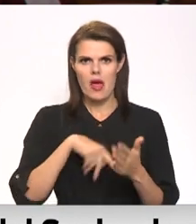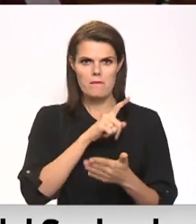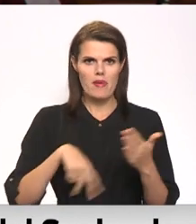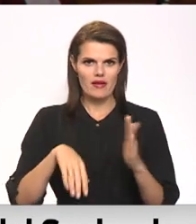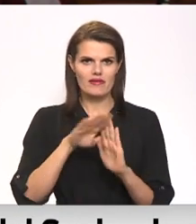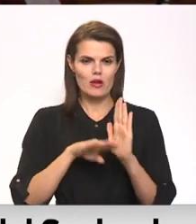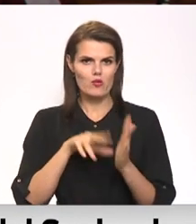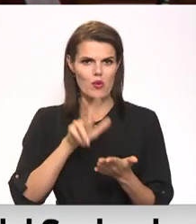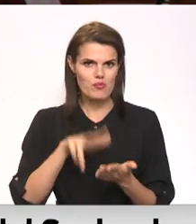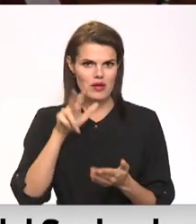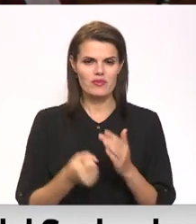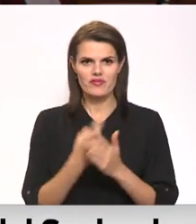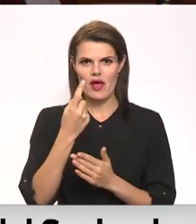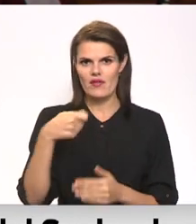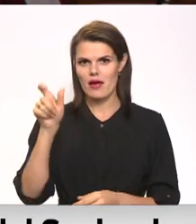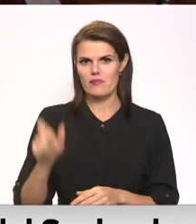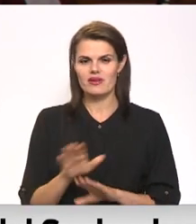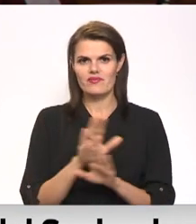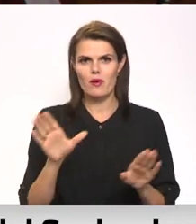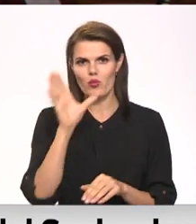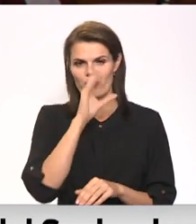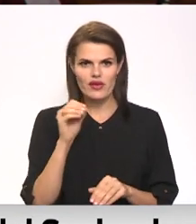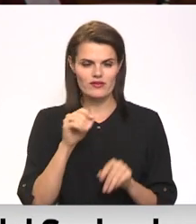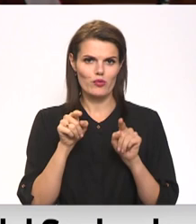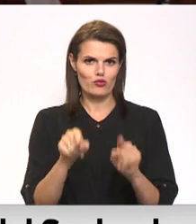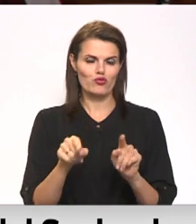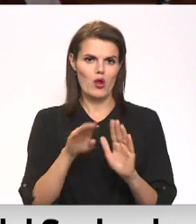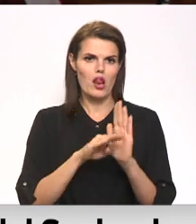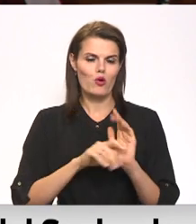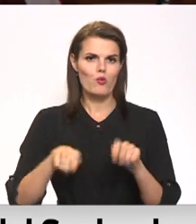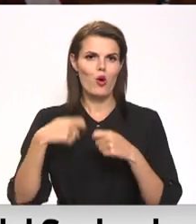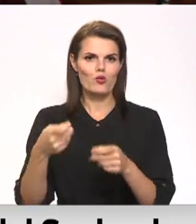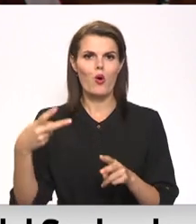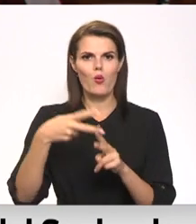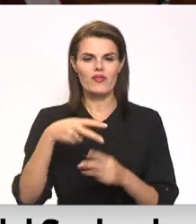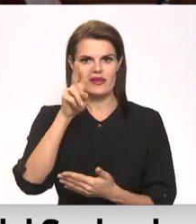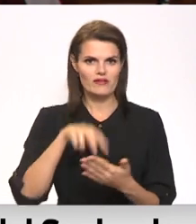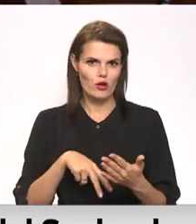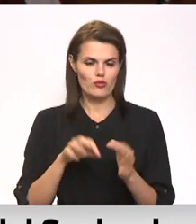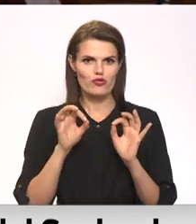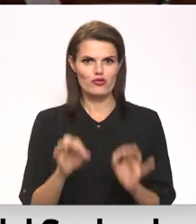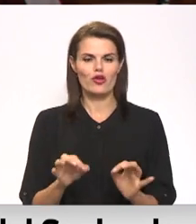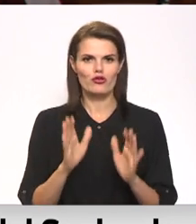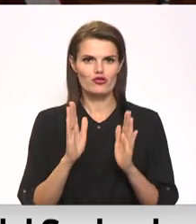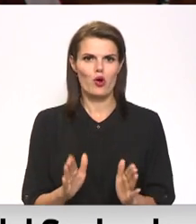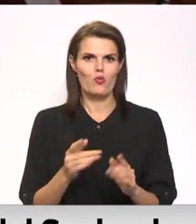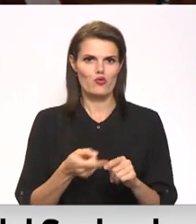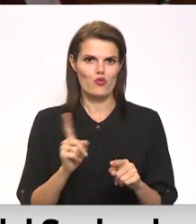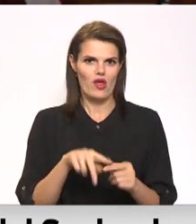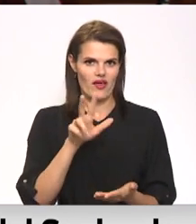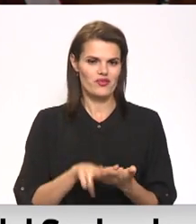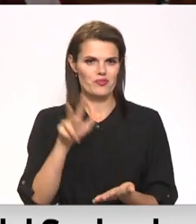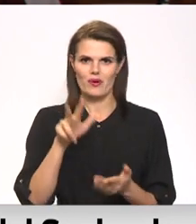otrajā lasījumā, tad prezidentam nebūtu pat iespējas viņu nodot otrreizējā caurlūkošanai, viņš tiešām būtu tāds arī pieņemts, un